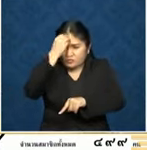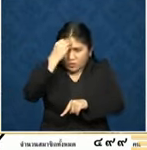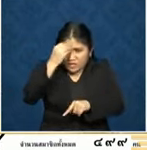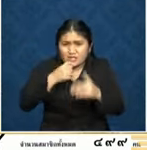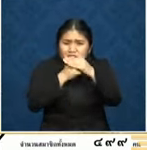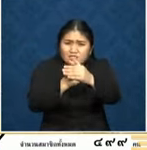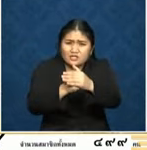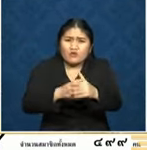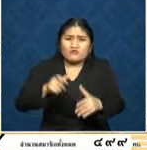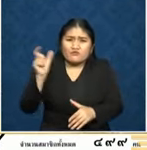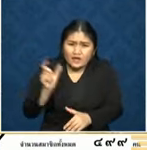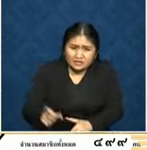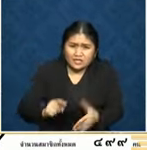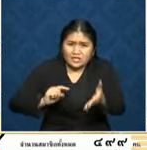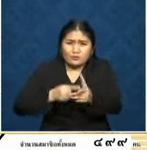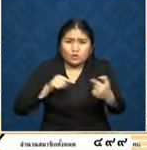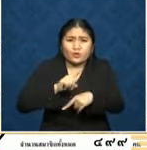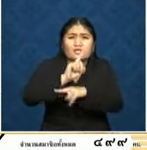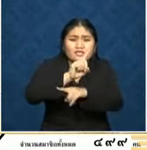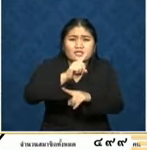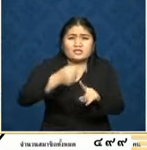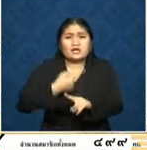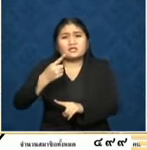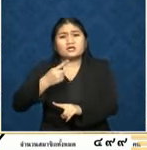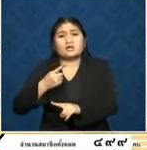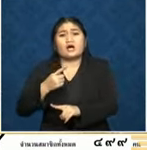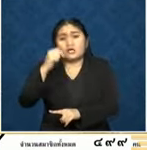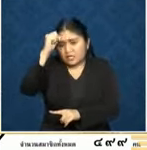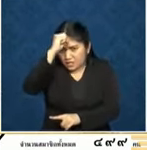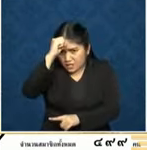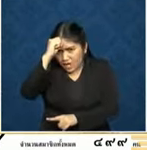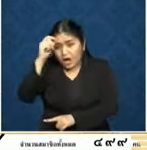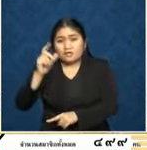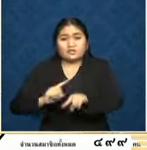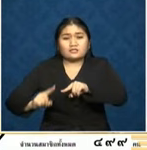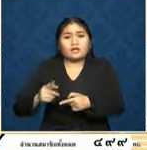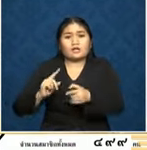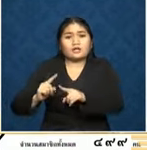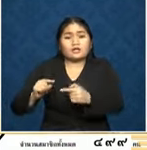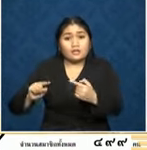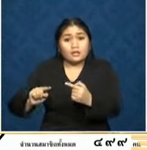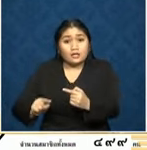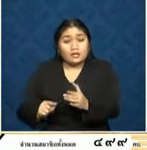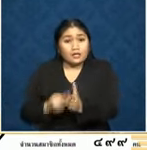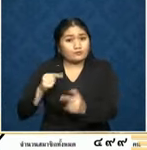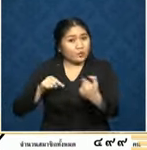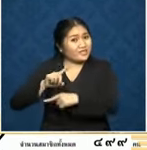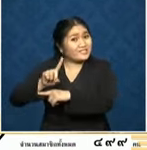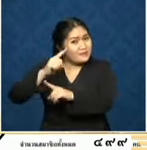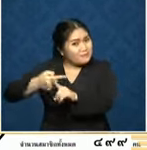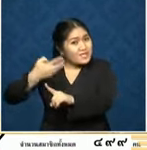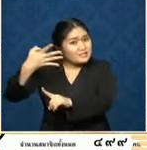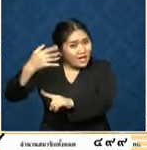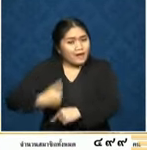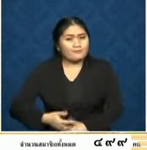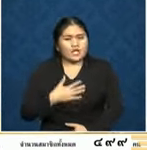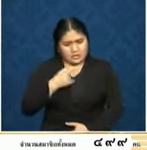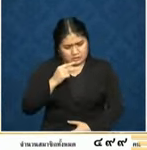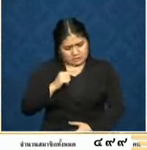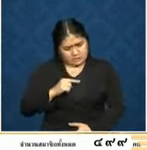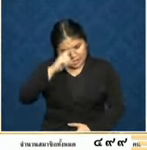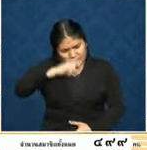งเศสนะครับเริ่ม1มกราอินเดียฮ่องกง1เมษายนสำหรับประเทศไทยเรานะครับในช่วงแรกเนี่ยผมก็เห็นด้วยนะครับ